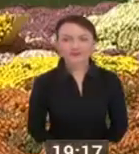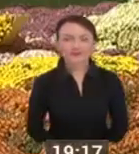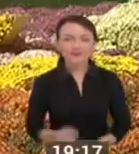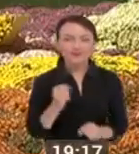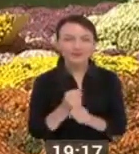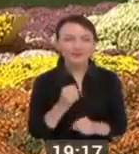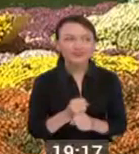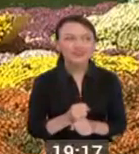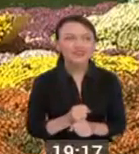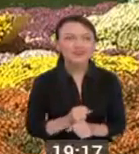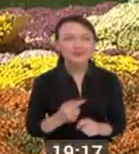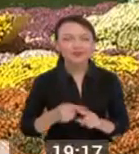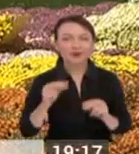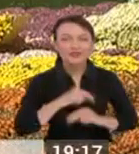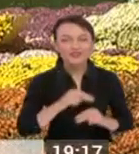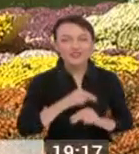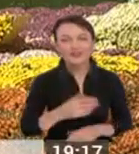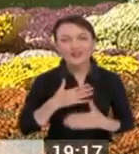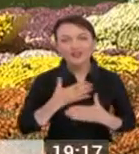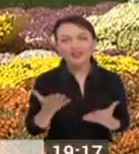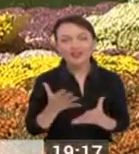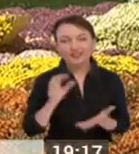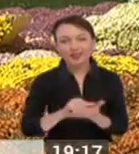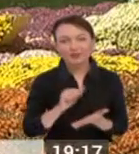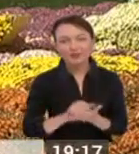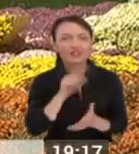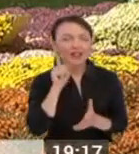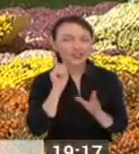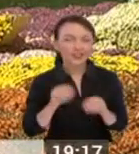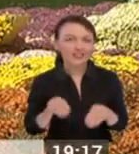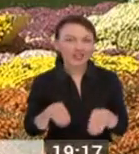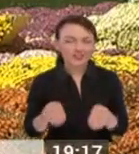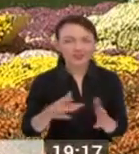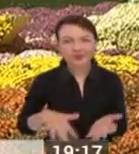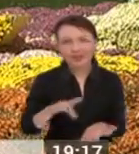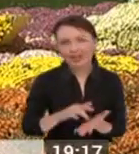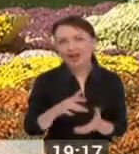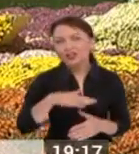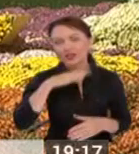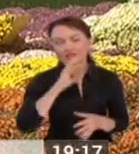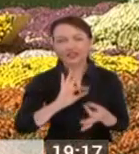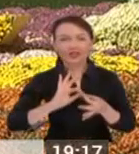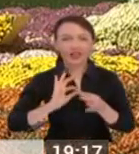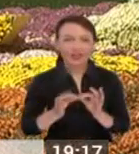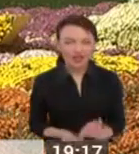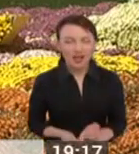Робота працівників наших, які займаються зеленим насадженням в місті, вона достатньо складна,